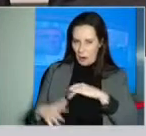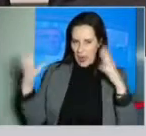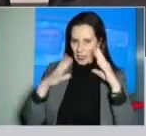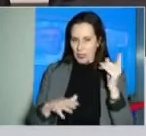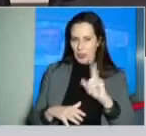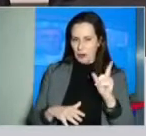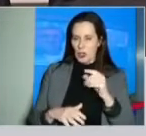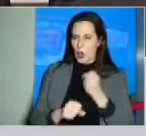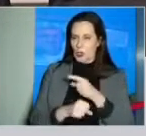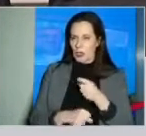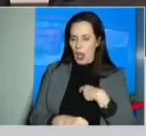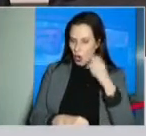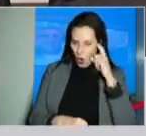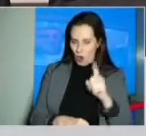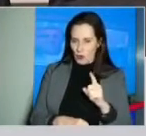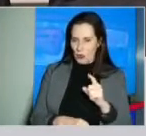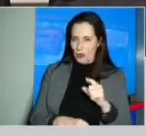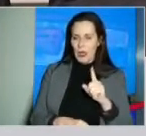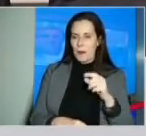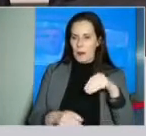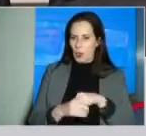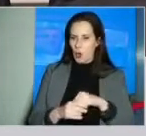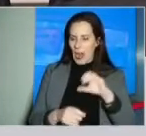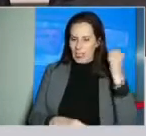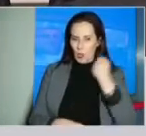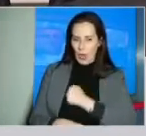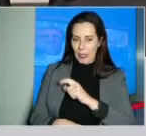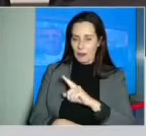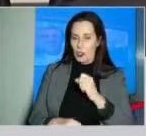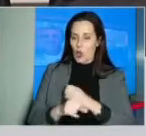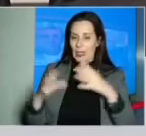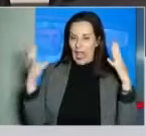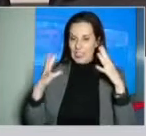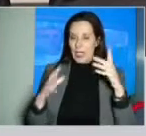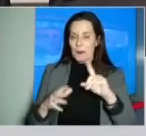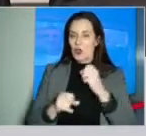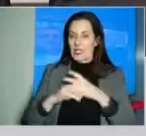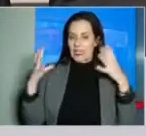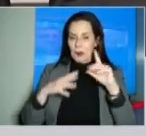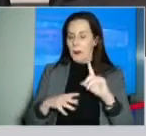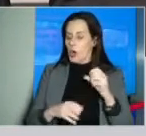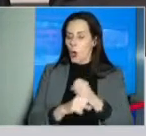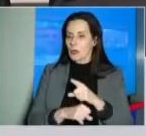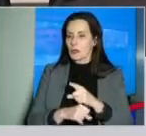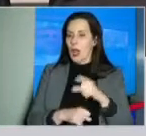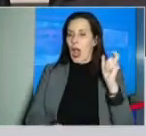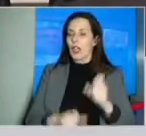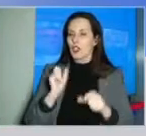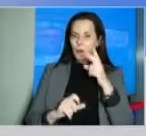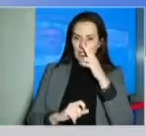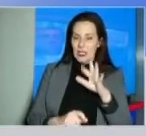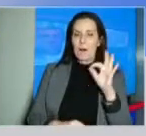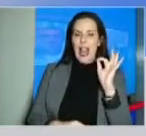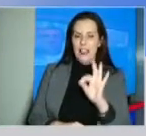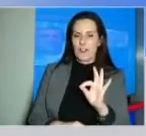שמי שמייצר אותה, אני לא חושב שהם דווקא גורמים בתוך הציונות הדתית. לדעתי, מי שמייצר את ההיסטריה הזאת, זה גורמים שמנסים